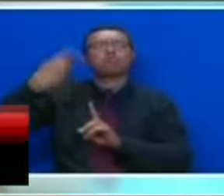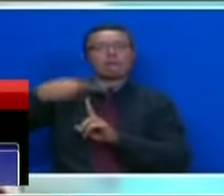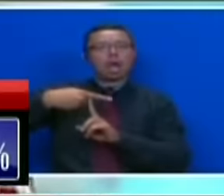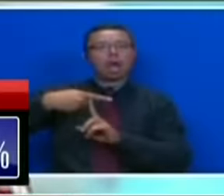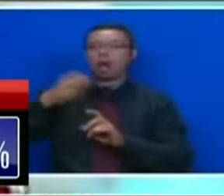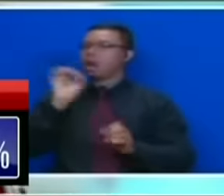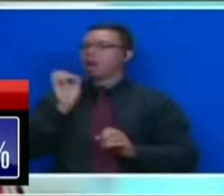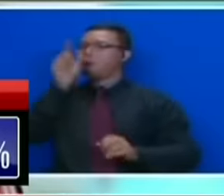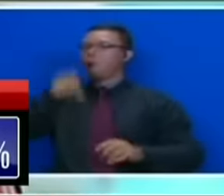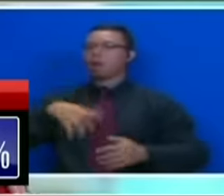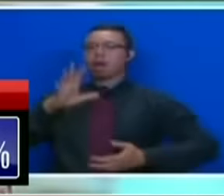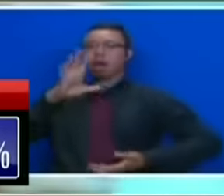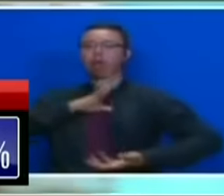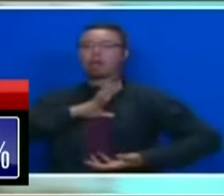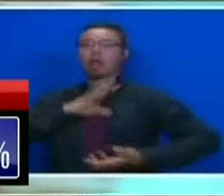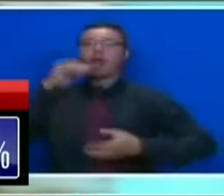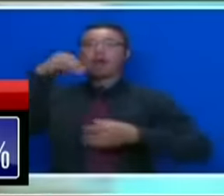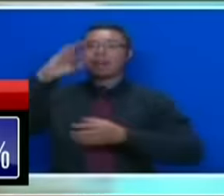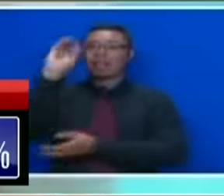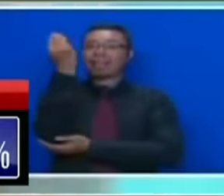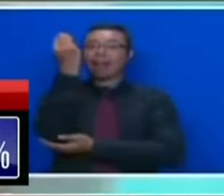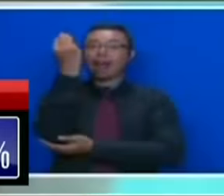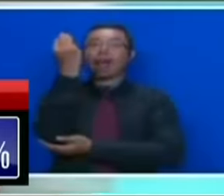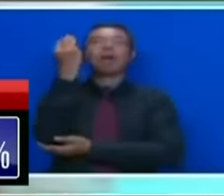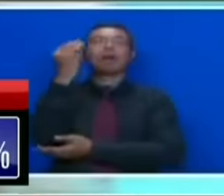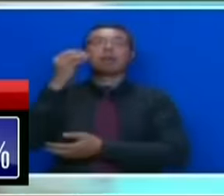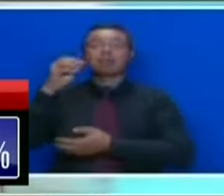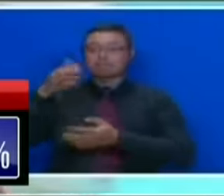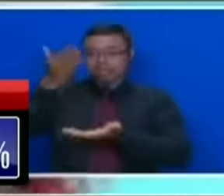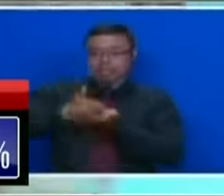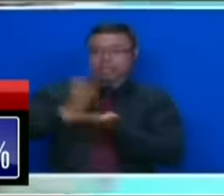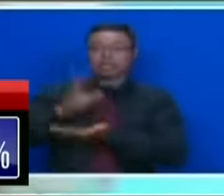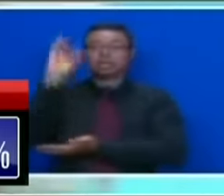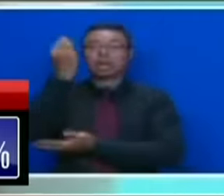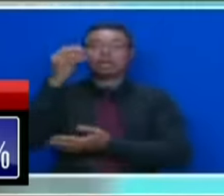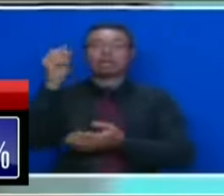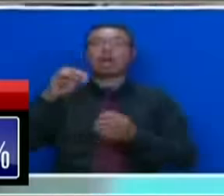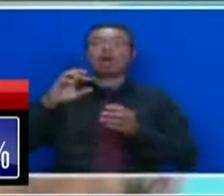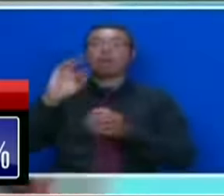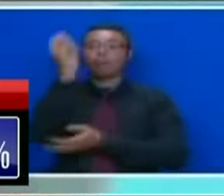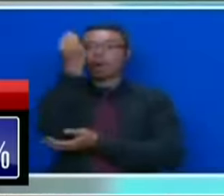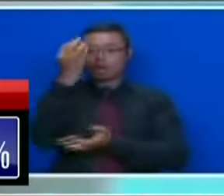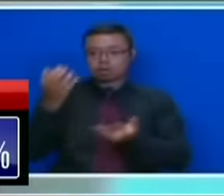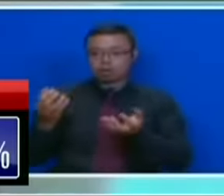begitu kaya raya di tengah ibu kota. Dari Monas kalau ditarik sampai ke